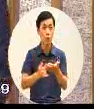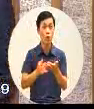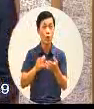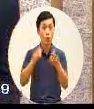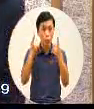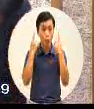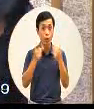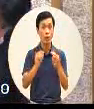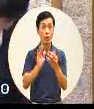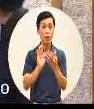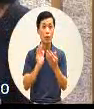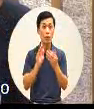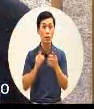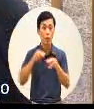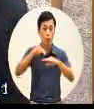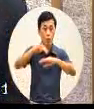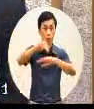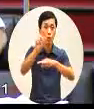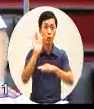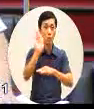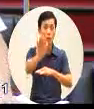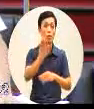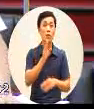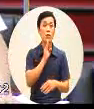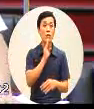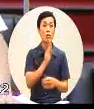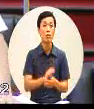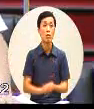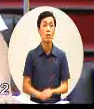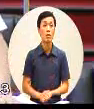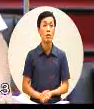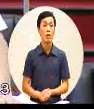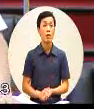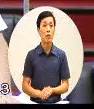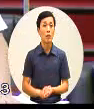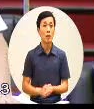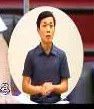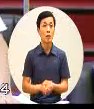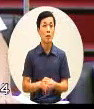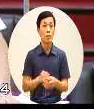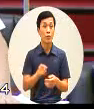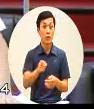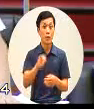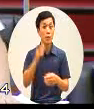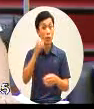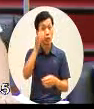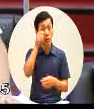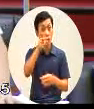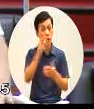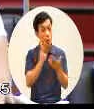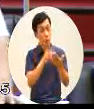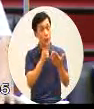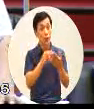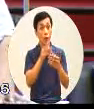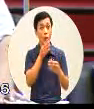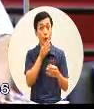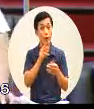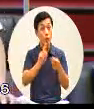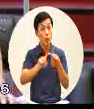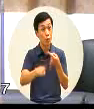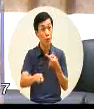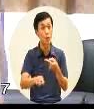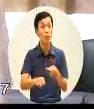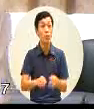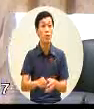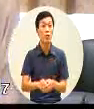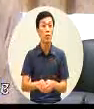前， 是啊，请坐。那个叔爷，你看伊台咁对，请 早一秒，早